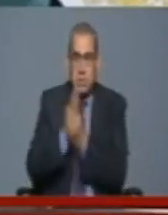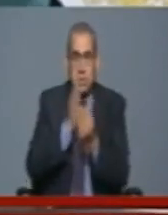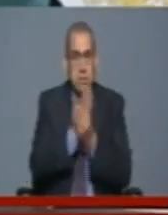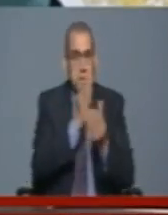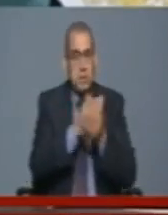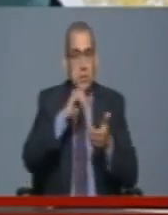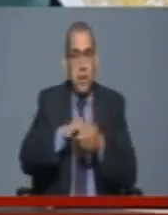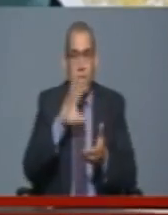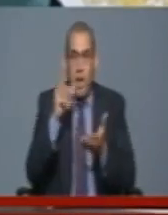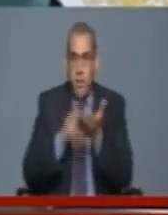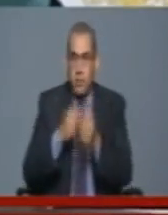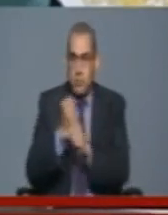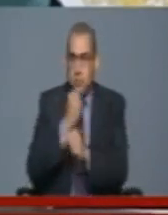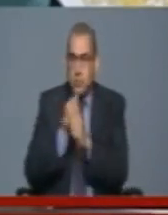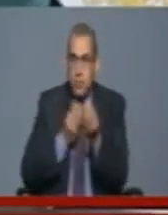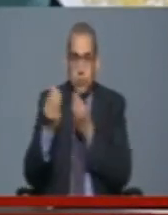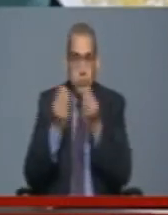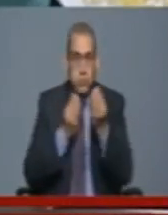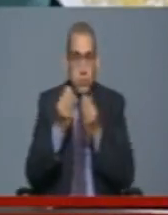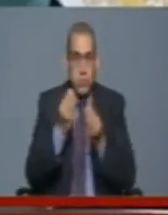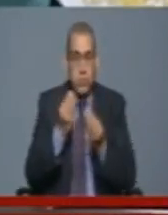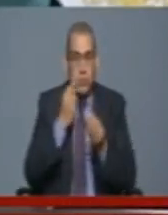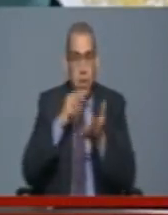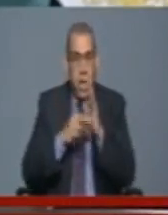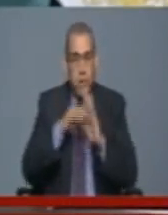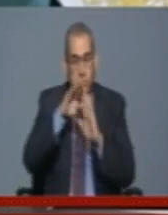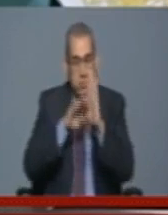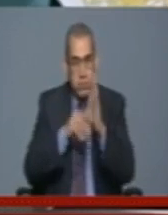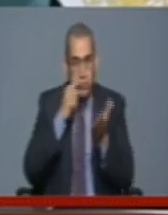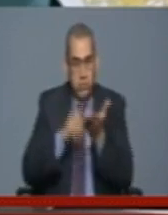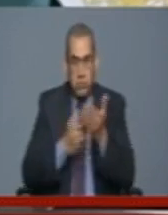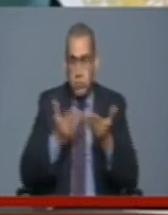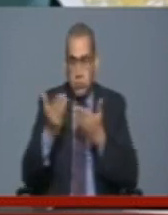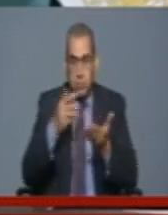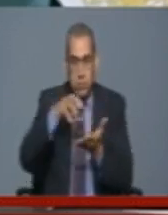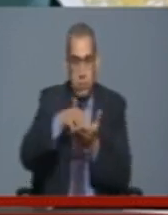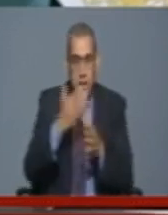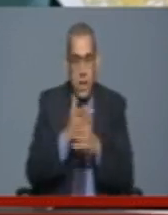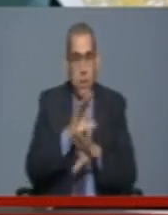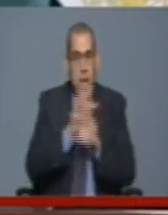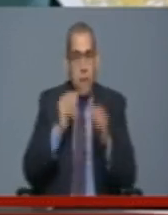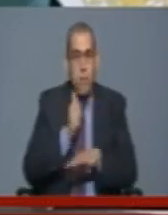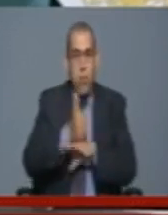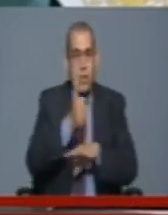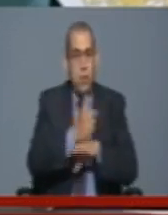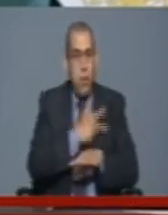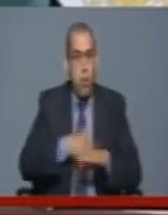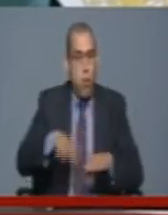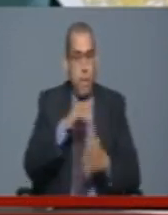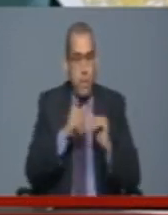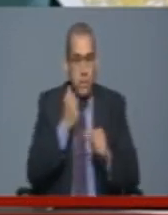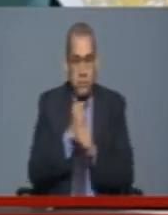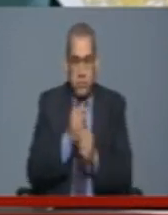الفاعلة. وقد تشكلت خلية إدارة الأزمة من كافة مؤسسات الدولة